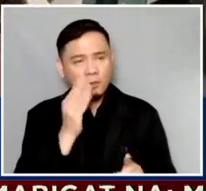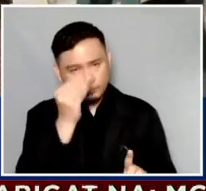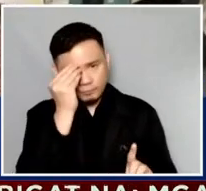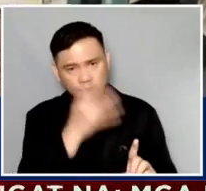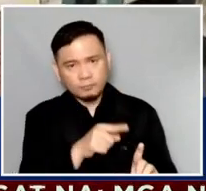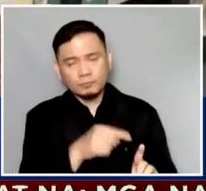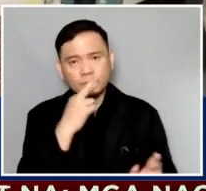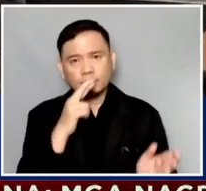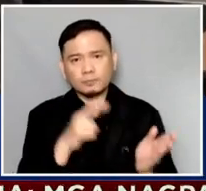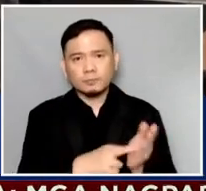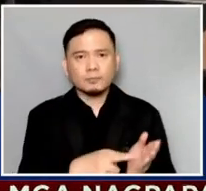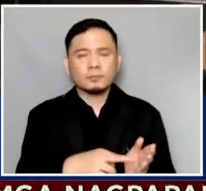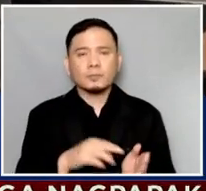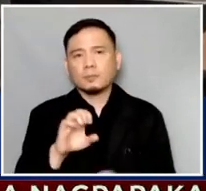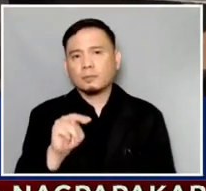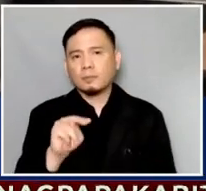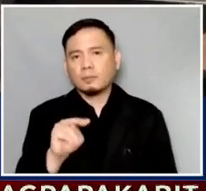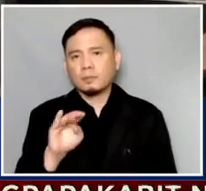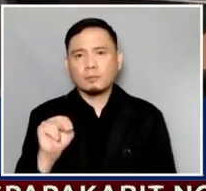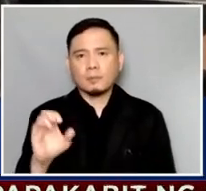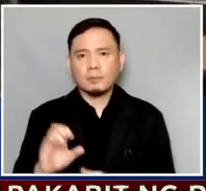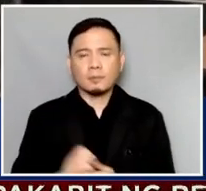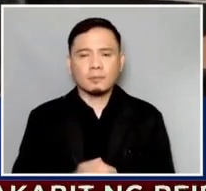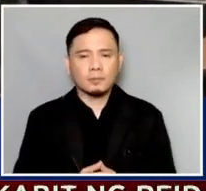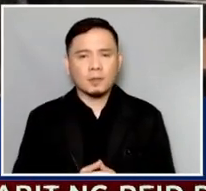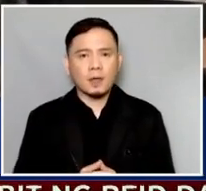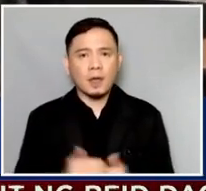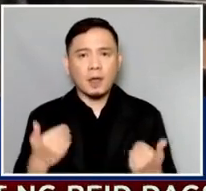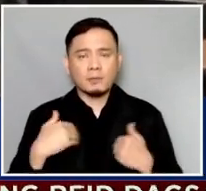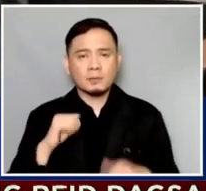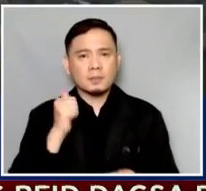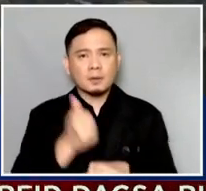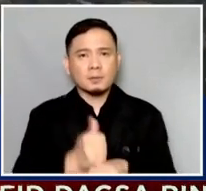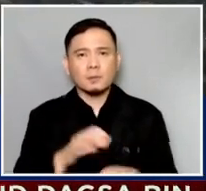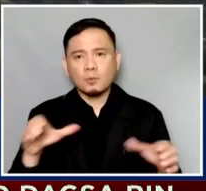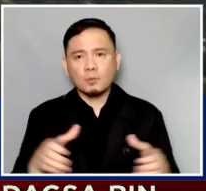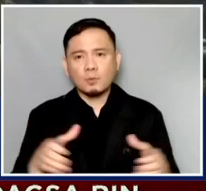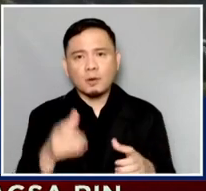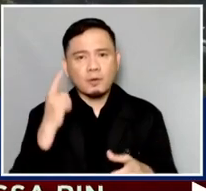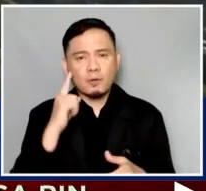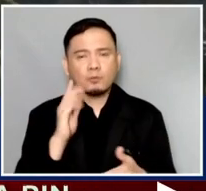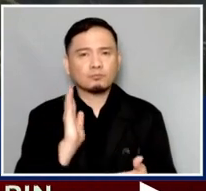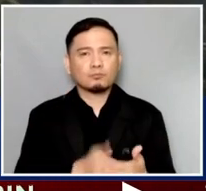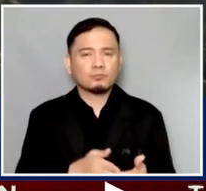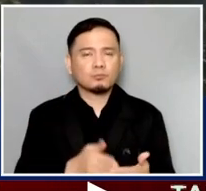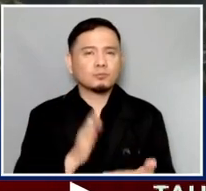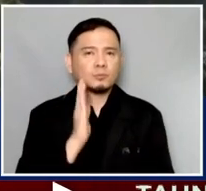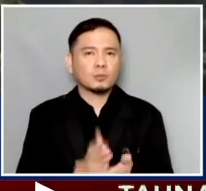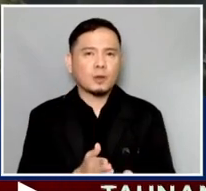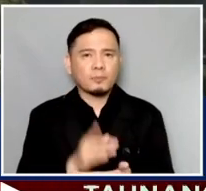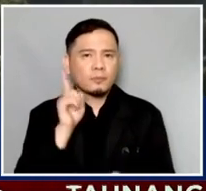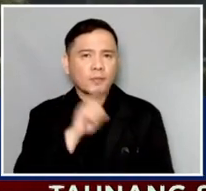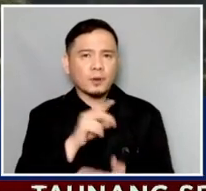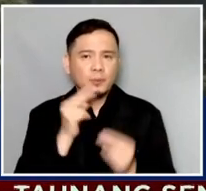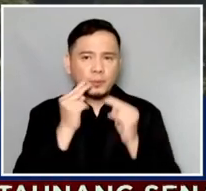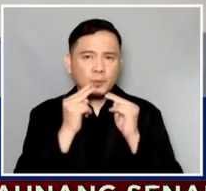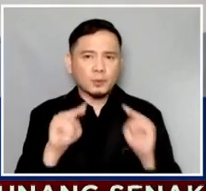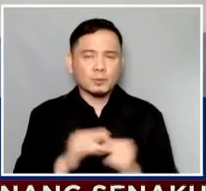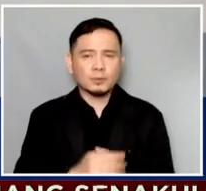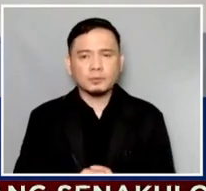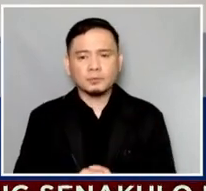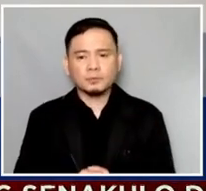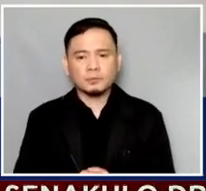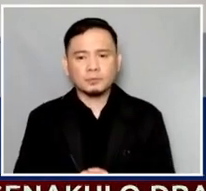rin nila ang Task Force Contra Fake News. Tiniyak rin nila makakaboto ang mga nasa lugar na hindi pa nagsisimula ang botohan, gaya ng